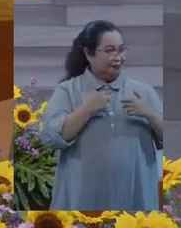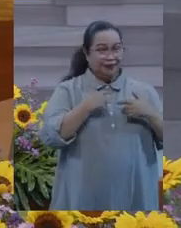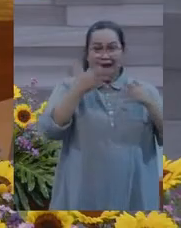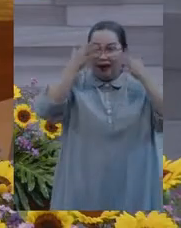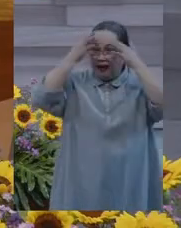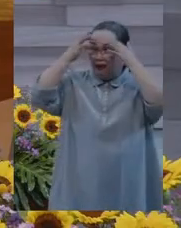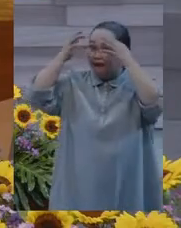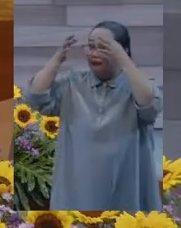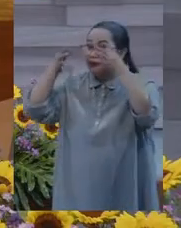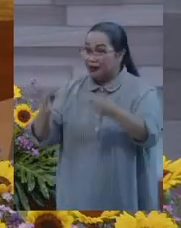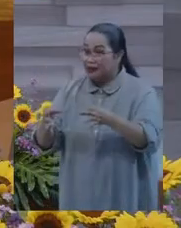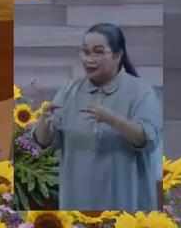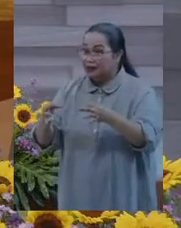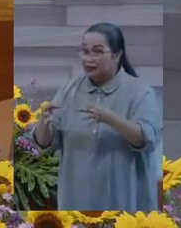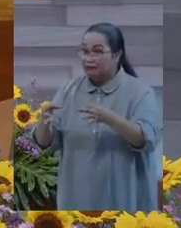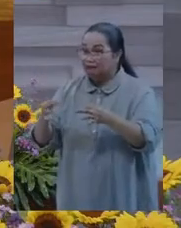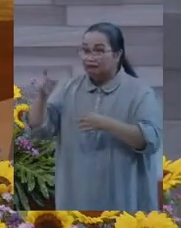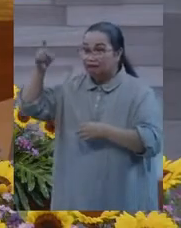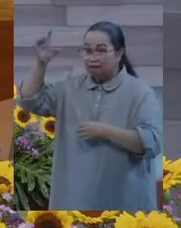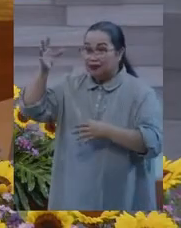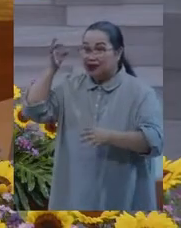mahahatulan.